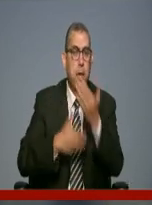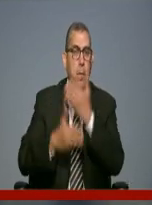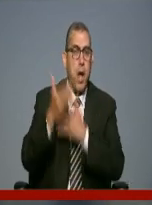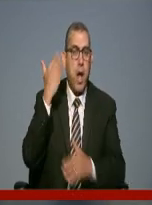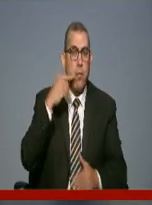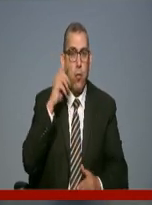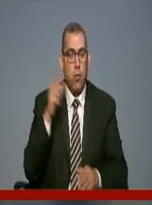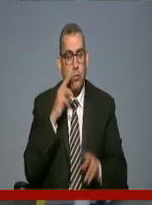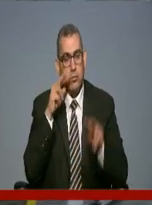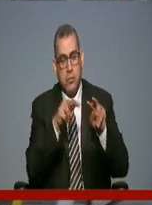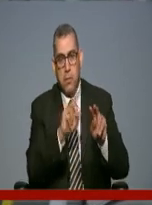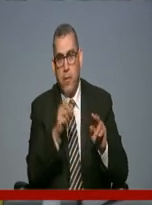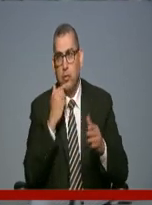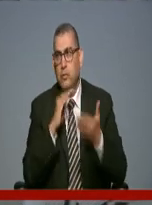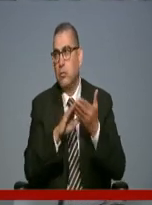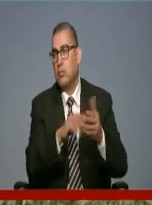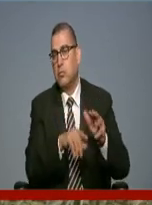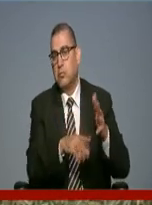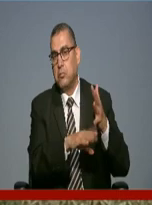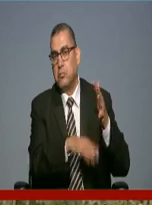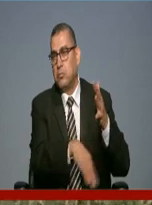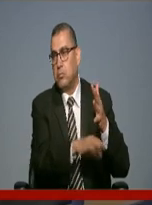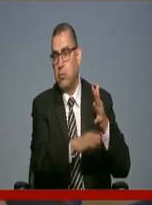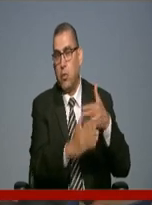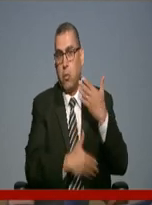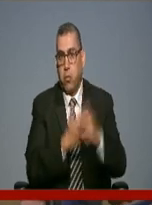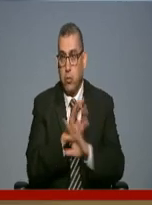بيبص له بصة إيجابية إلا في الفترة الأخيرة دي.